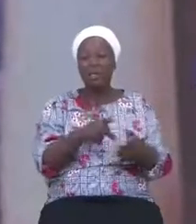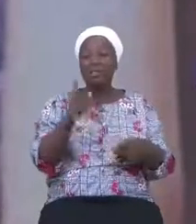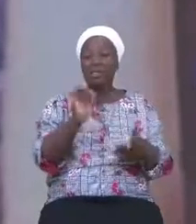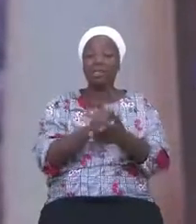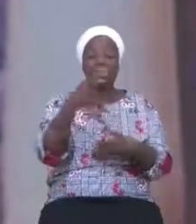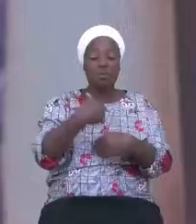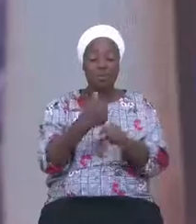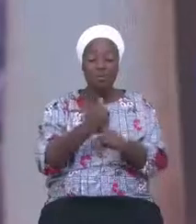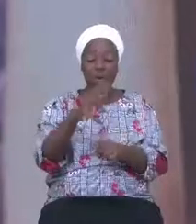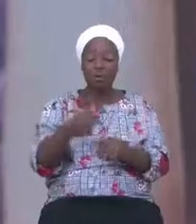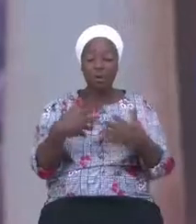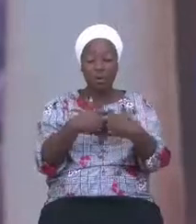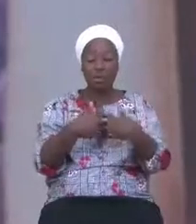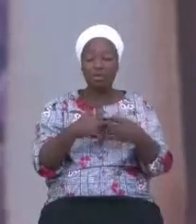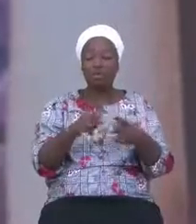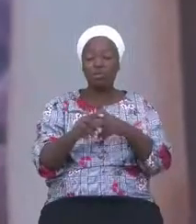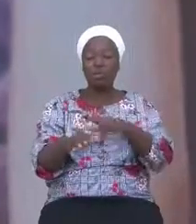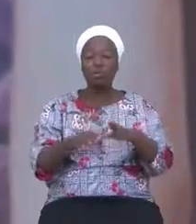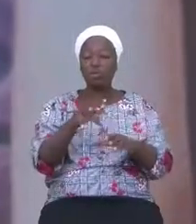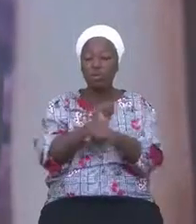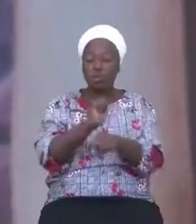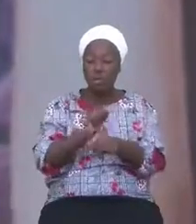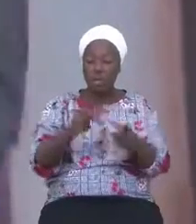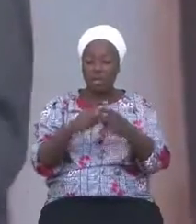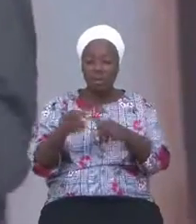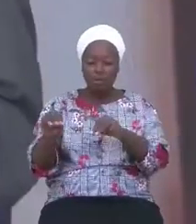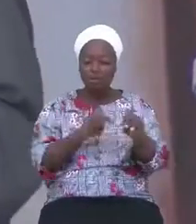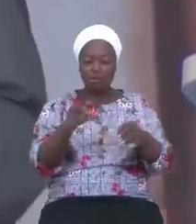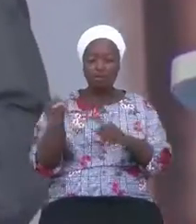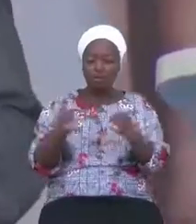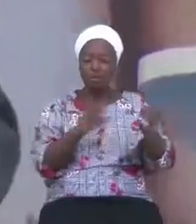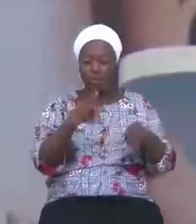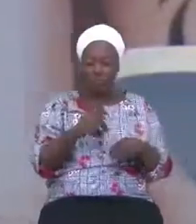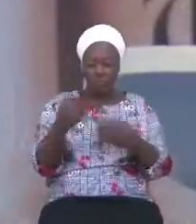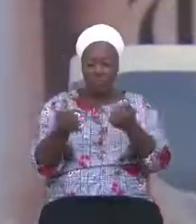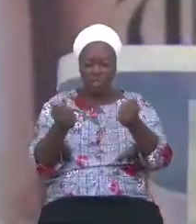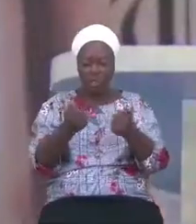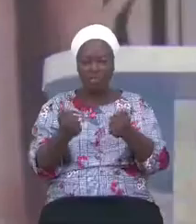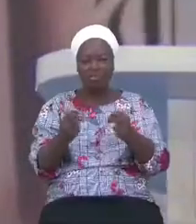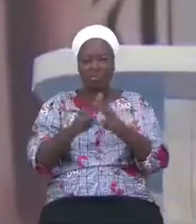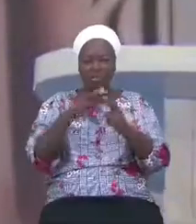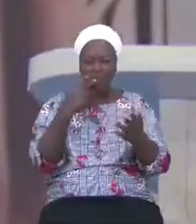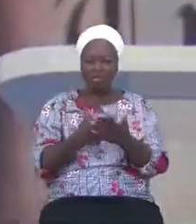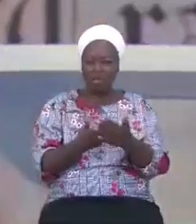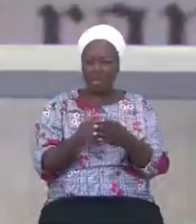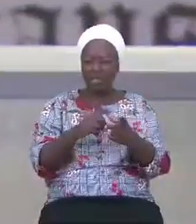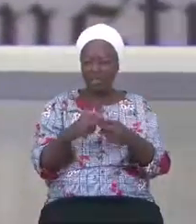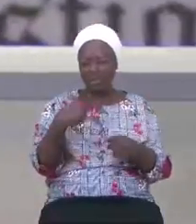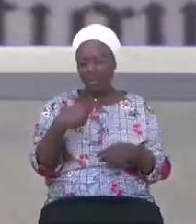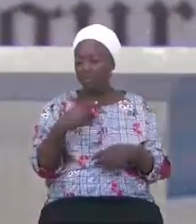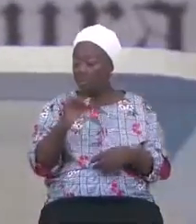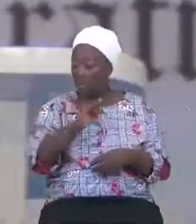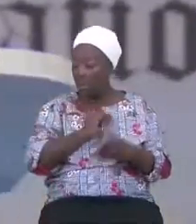pour que ton moteur marche et qui fera que ton véhicule pourra fonctionner normalement. Et tu